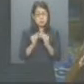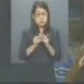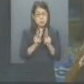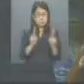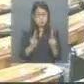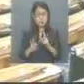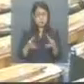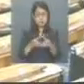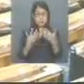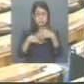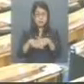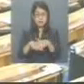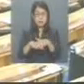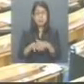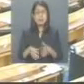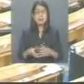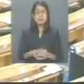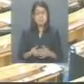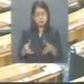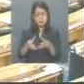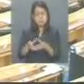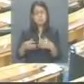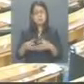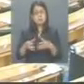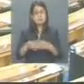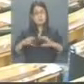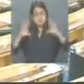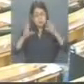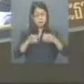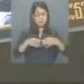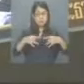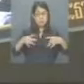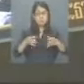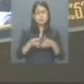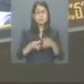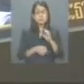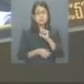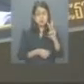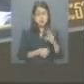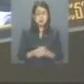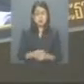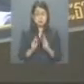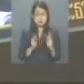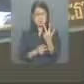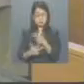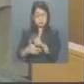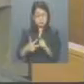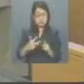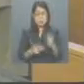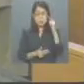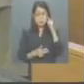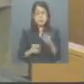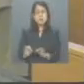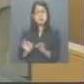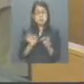พรรคร่วมรัฐบาลพรรคฝ่ายค้านและวุฒิสภาหรือว่าวิป3ฝ่ายเห็นควรให้ขยายเวลาในการอภิปรายลงมติวาระ